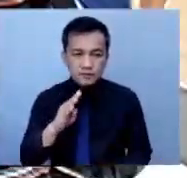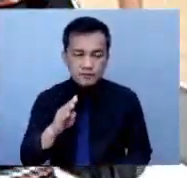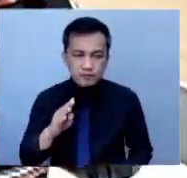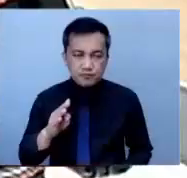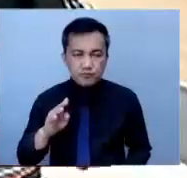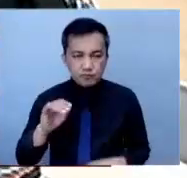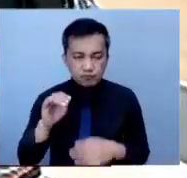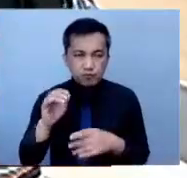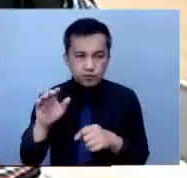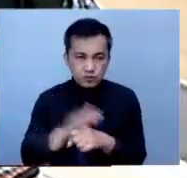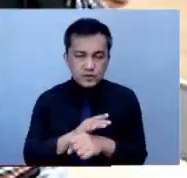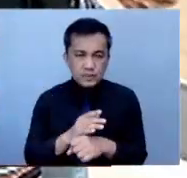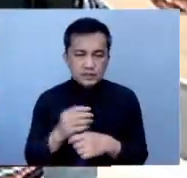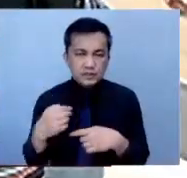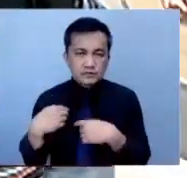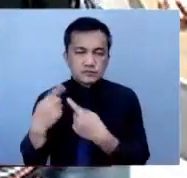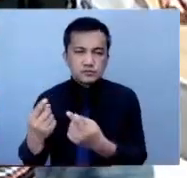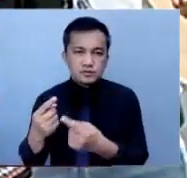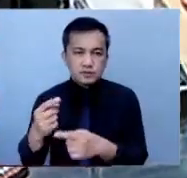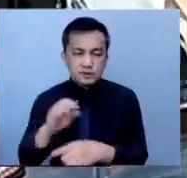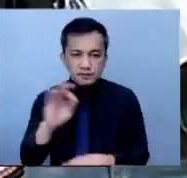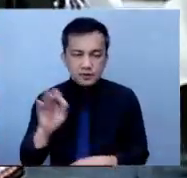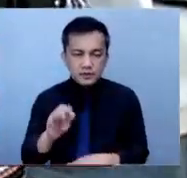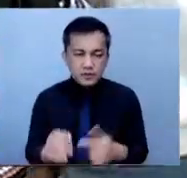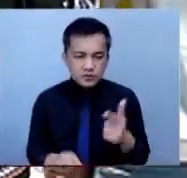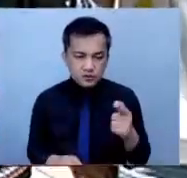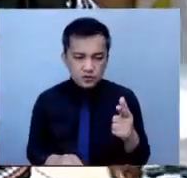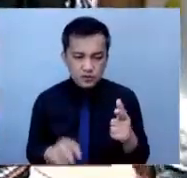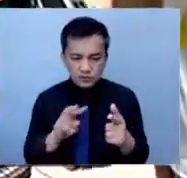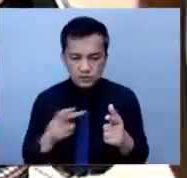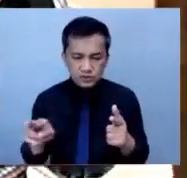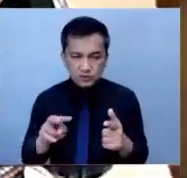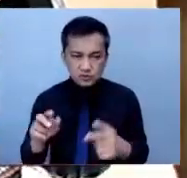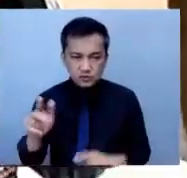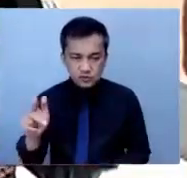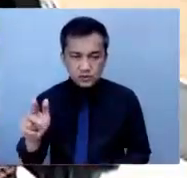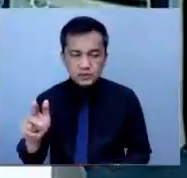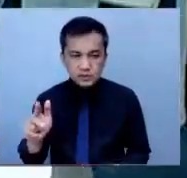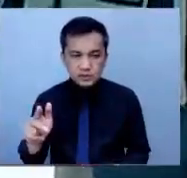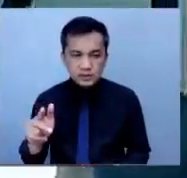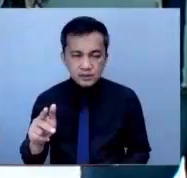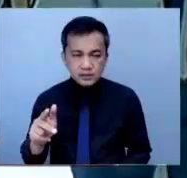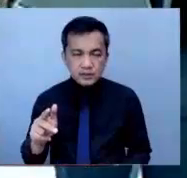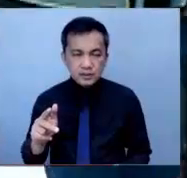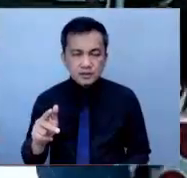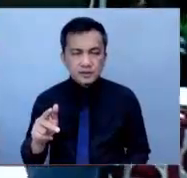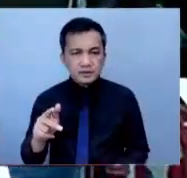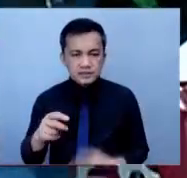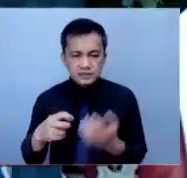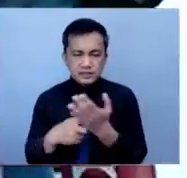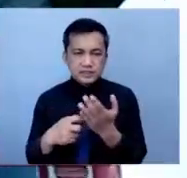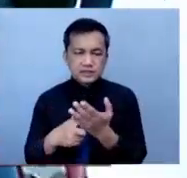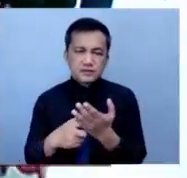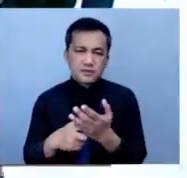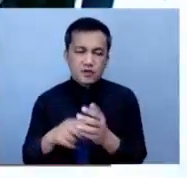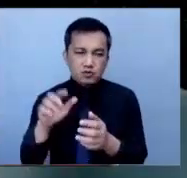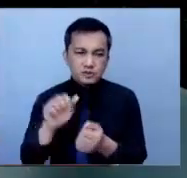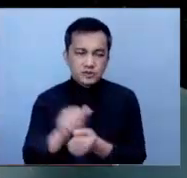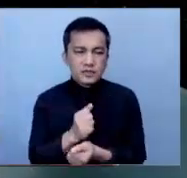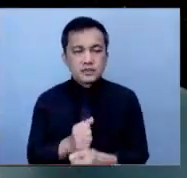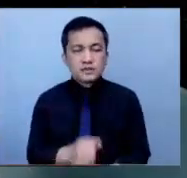Ang 21, 22, 23, medyo kuya na po yung ticket natin. Medyo wala na pong bakante. Marami na pong